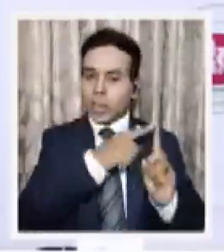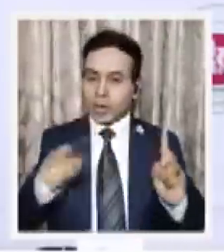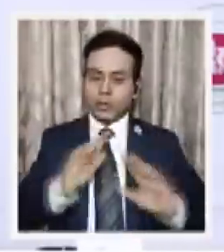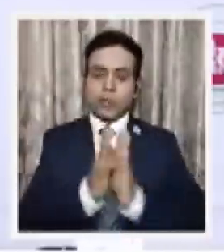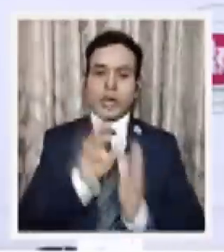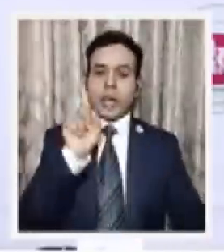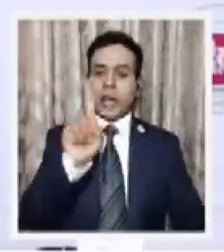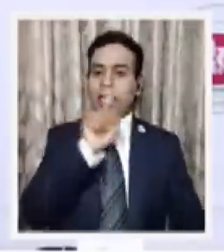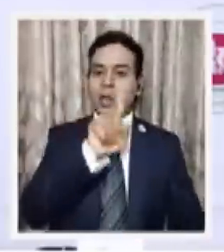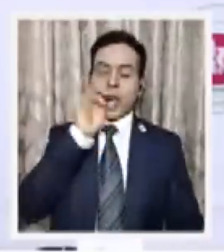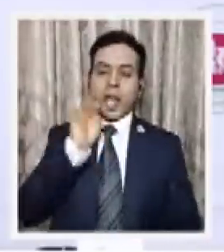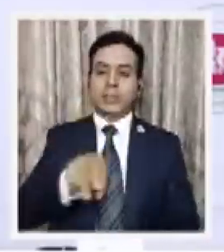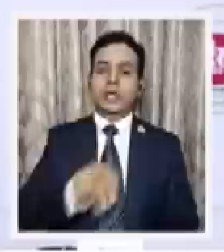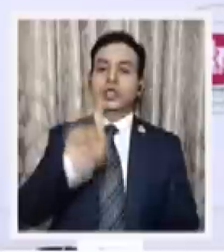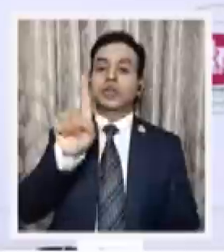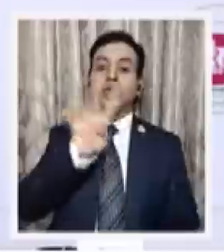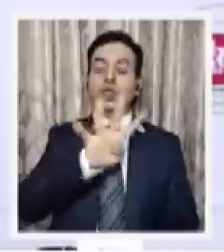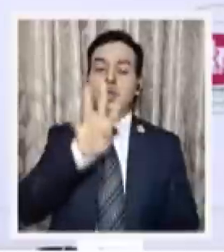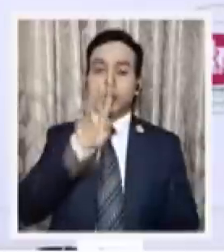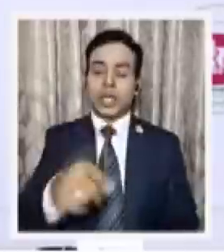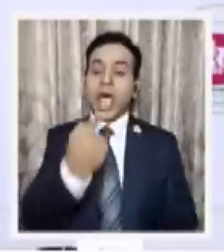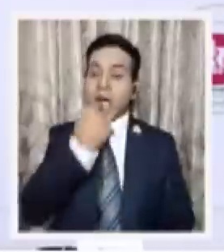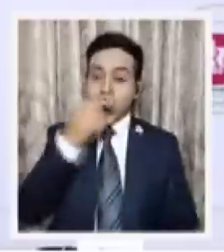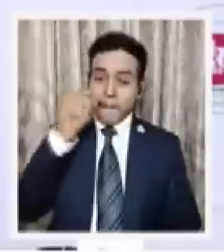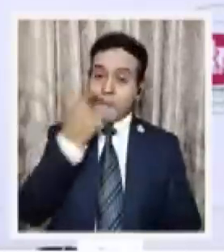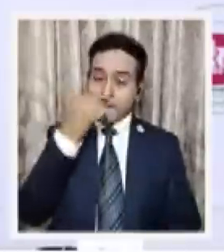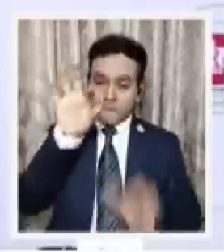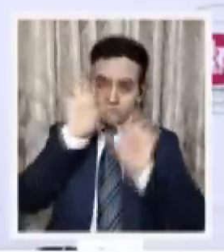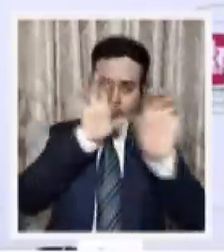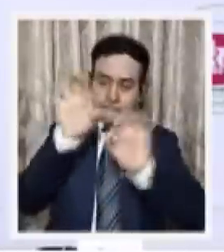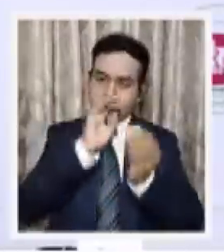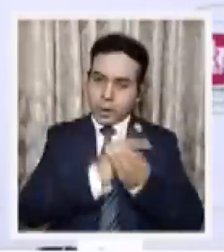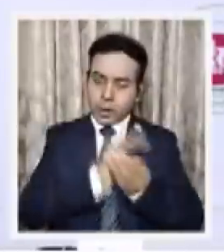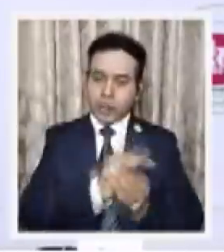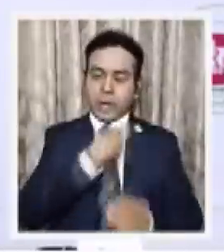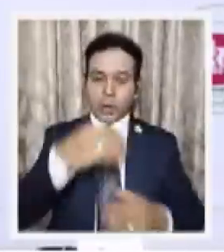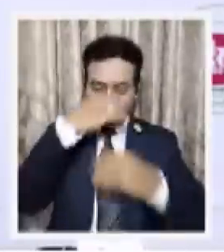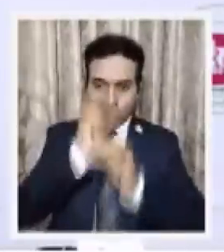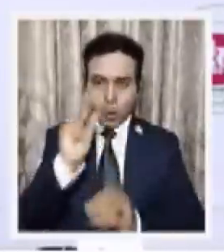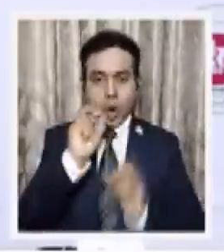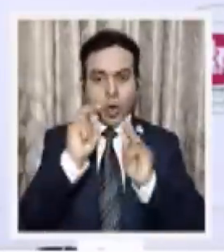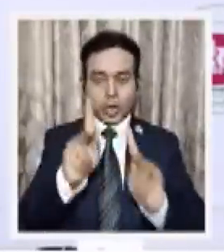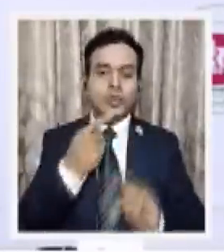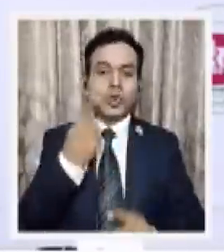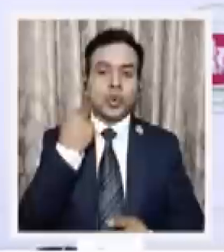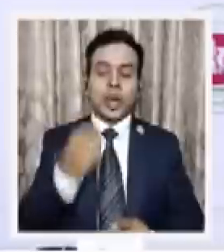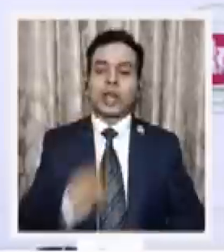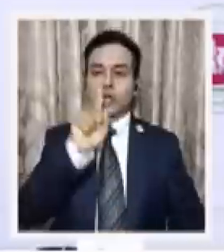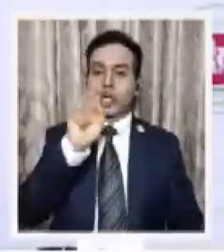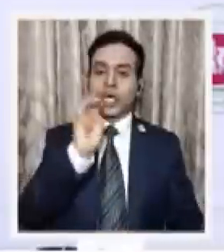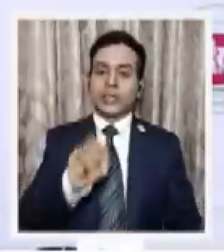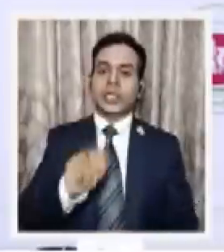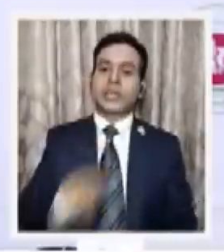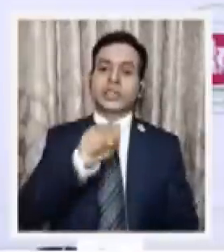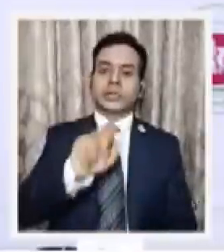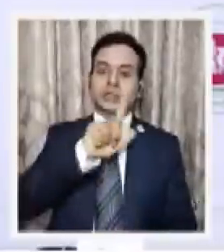11,014টি এবং পরীক্ষা হয়েছে 10,759টি নমুনা গত 24 ঘন্টায়। এ পর্যন্ত নমুনা